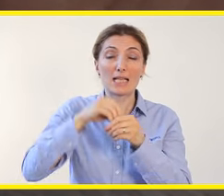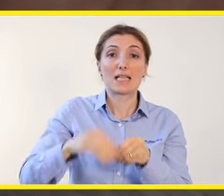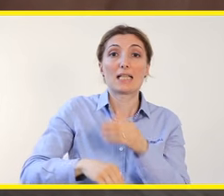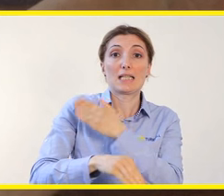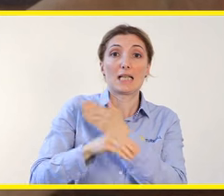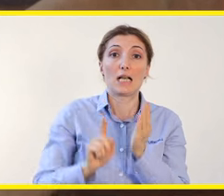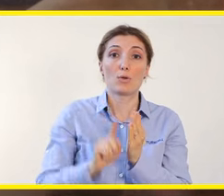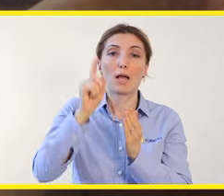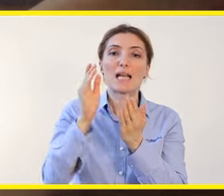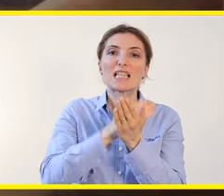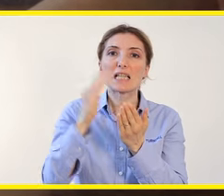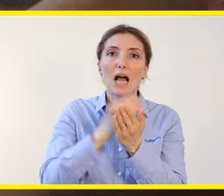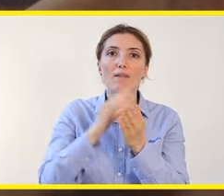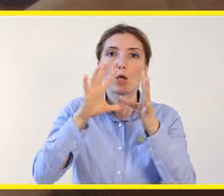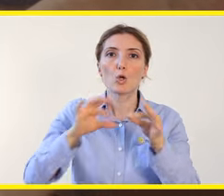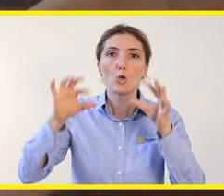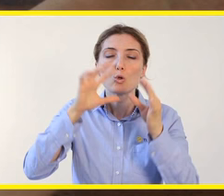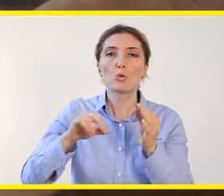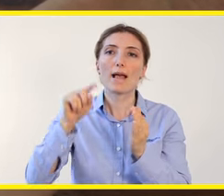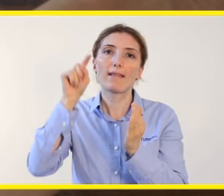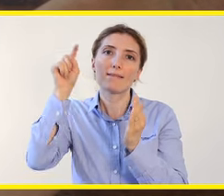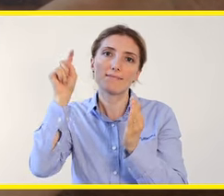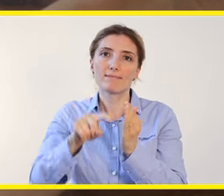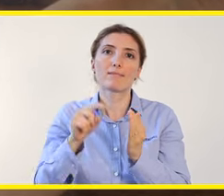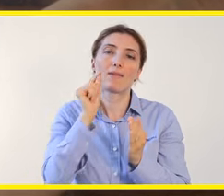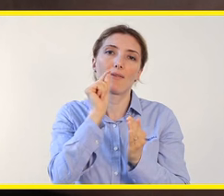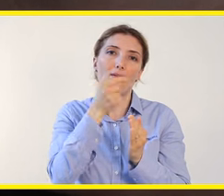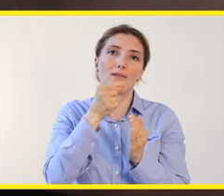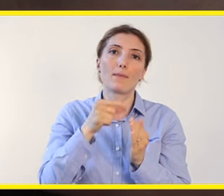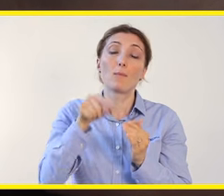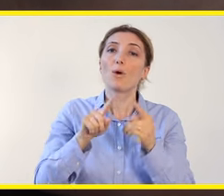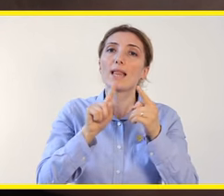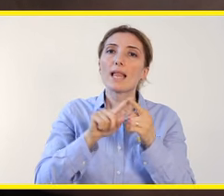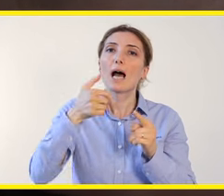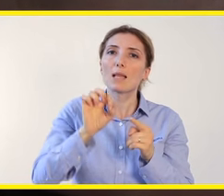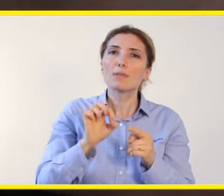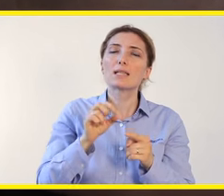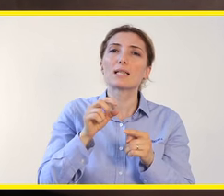sağda bulunan seçenekler tuşuna tıklayın, kartları düzenle seçeneğini seçin.